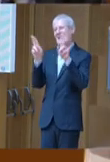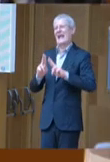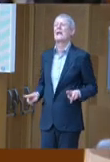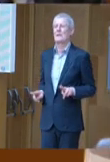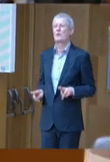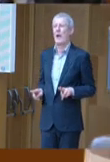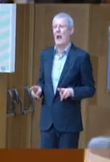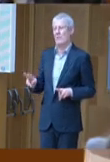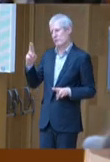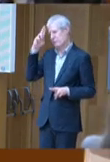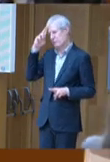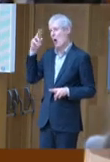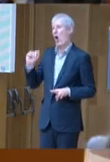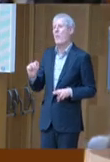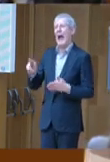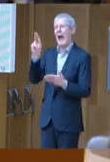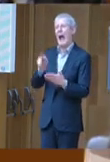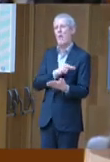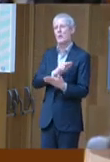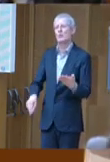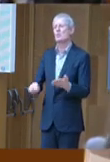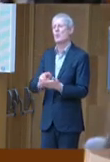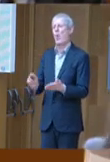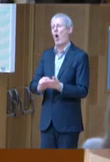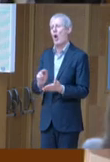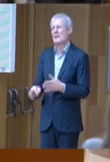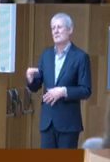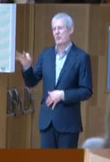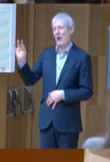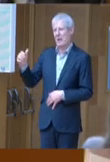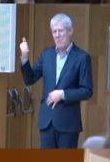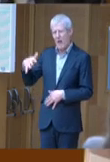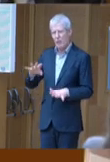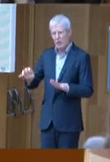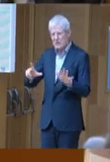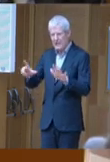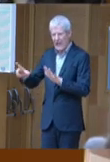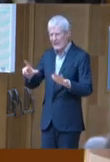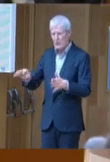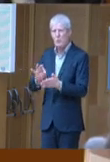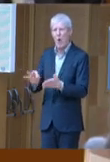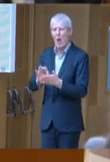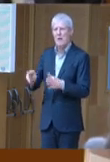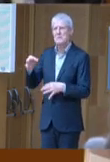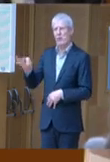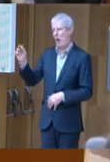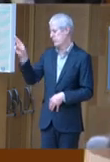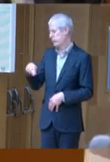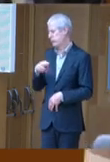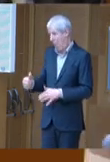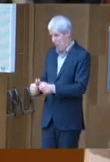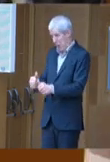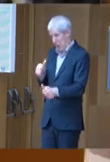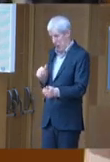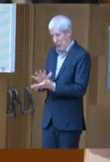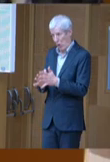primo paese ad abolire le scuole speciali. Era il lontano 1977, ancora prima della Convenzione dell'ONU sui diritti